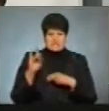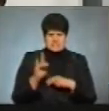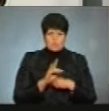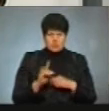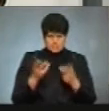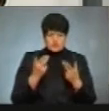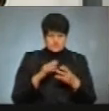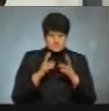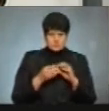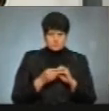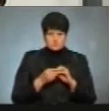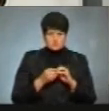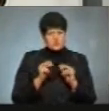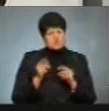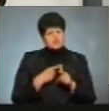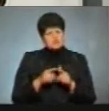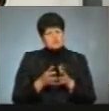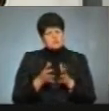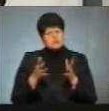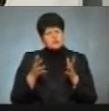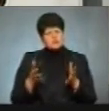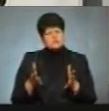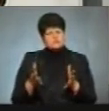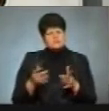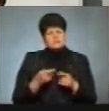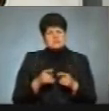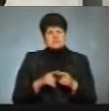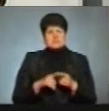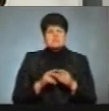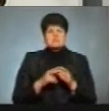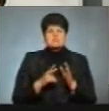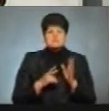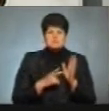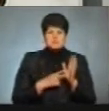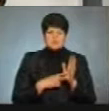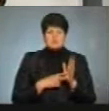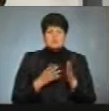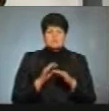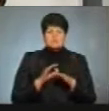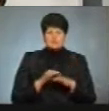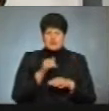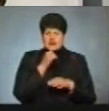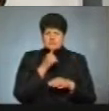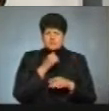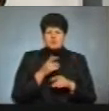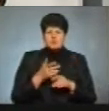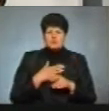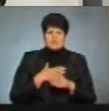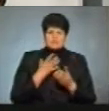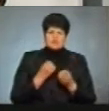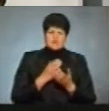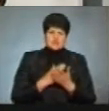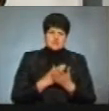загалом? Чи ні, чи більше? Можливо, пан Василь. Це 17, які проходить експертне обстеження з принцетом. Але у нас ще